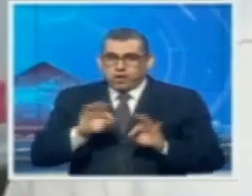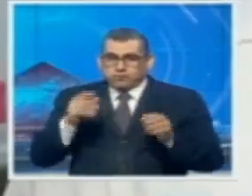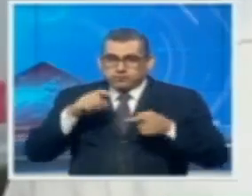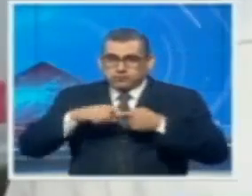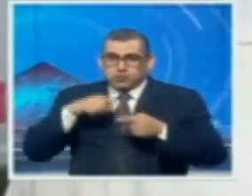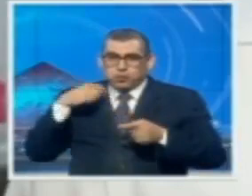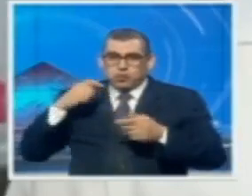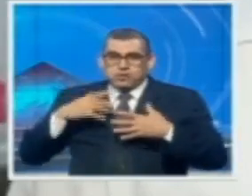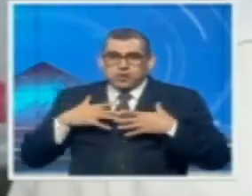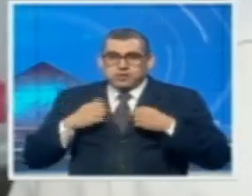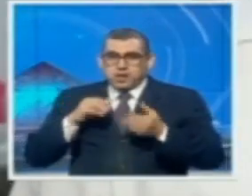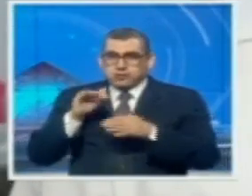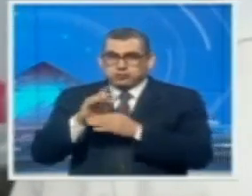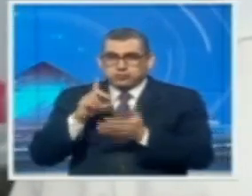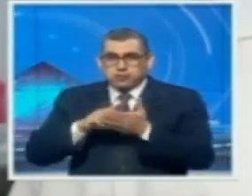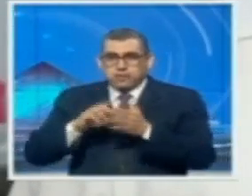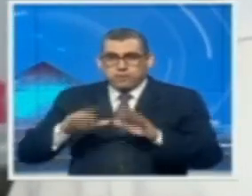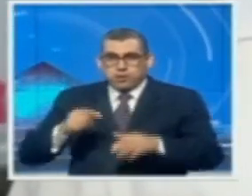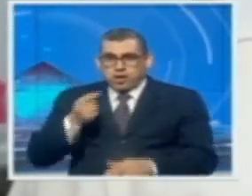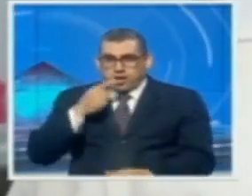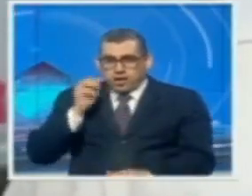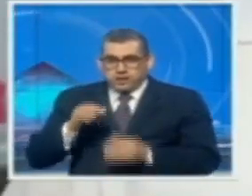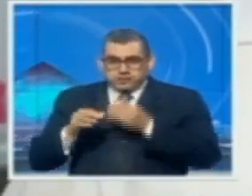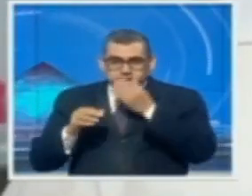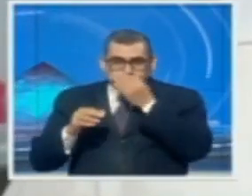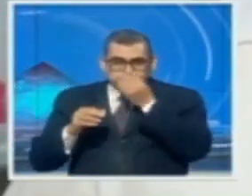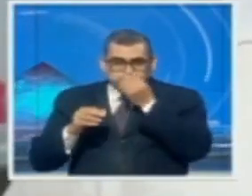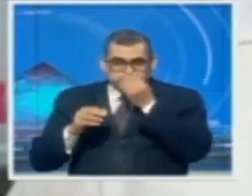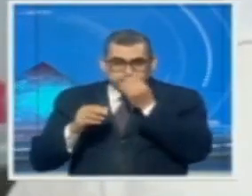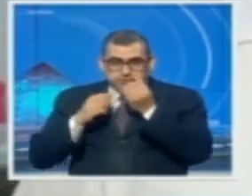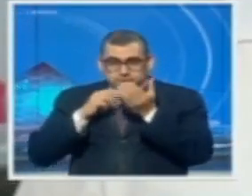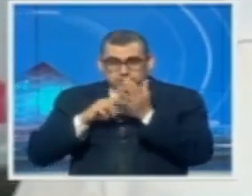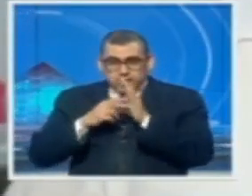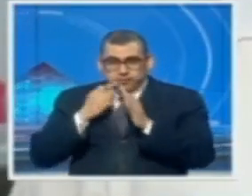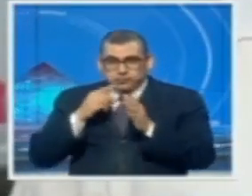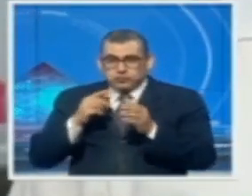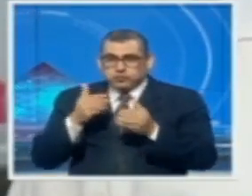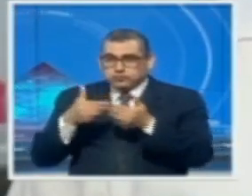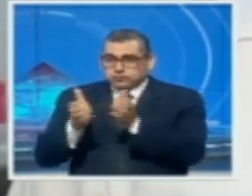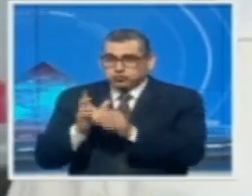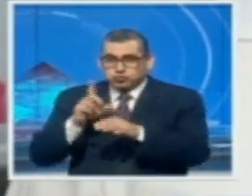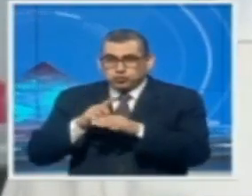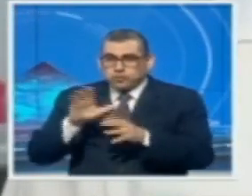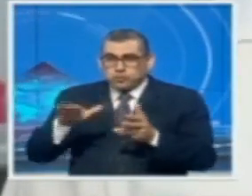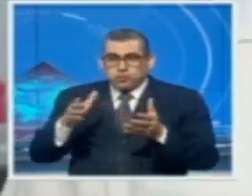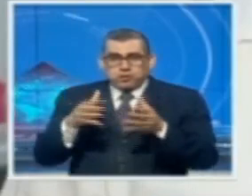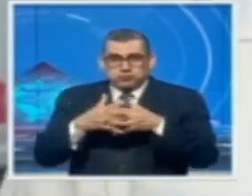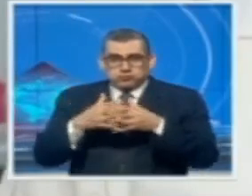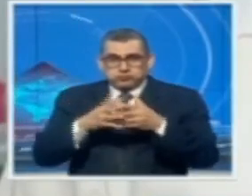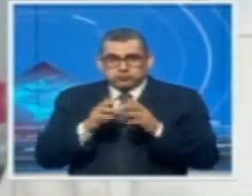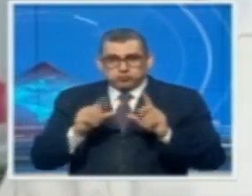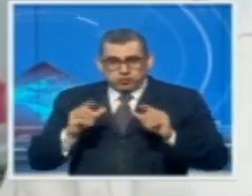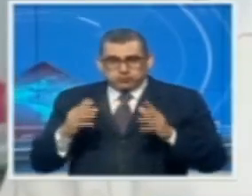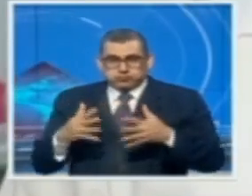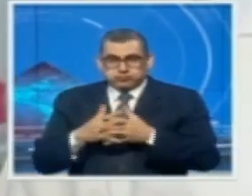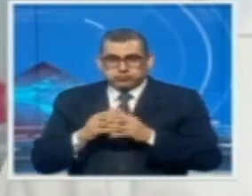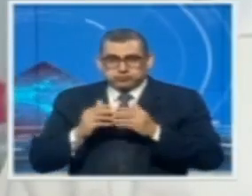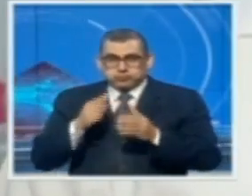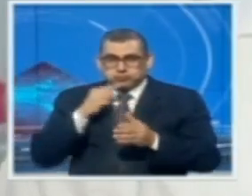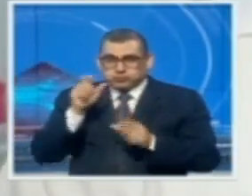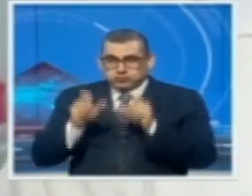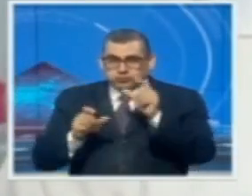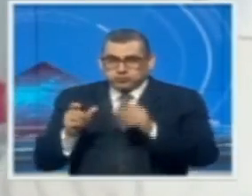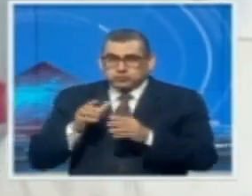إدارة الوقائي، طب الوقائي، والفرق عندنا الحمد لله متوفرة بشكل كويس بشكل جيد، اللي بيها نقدر